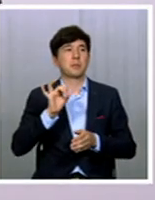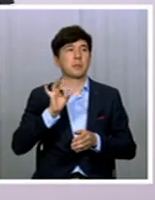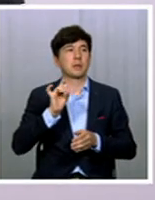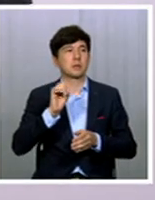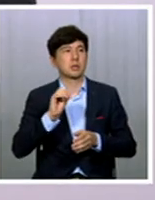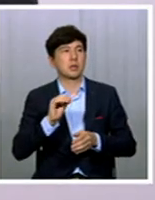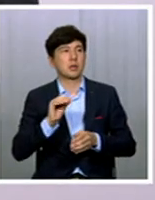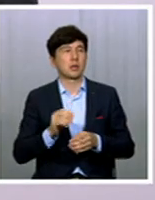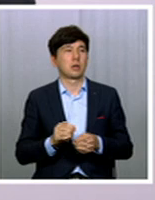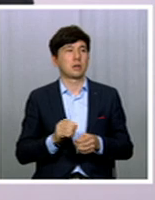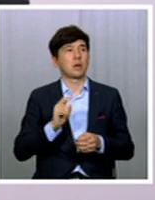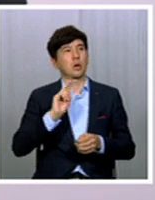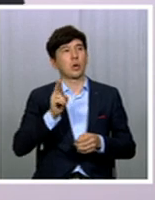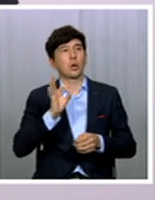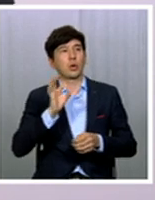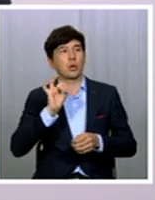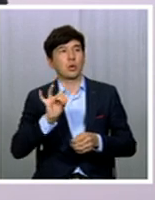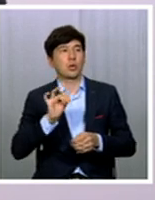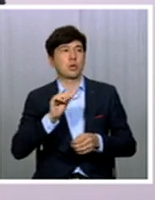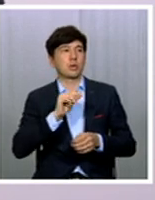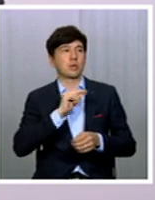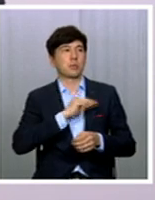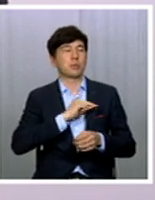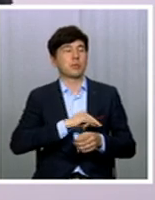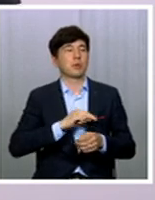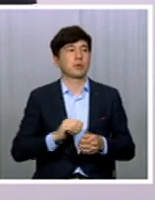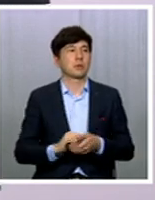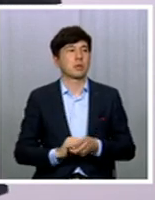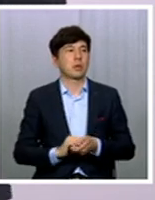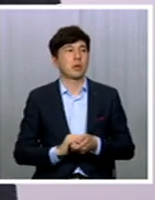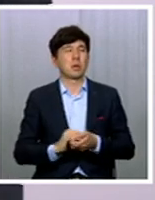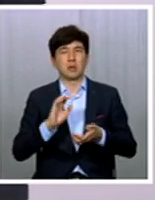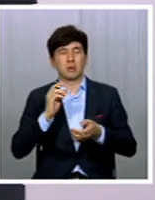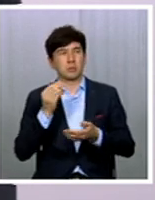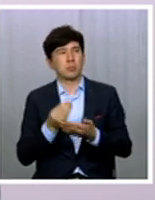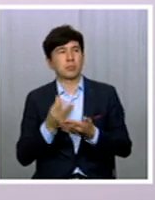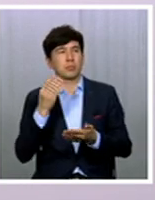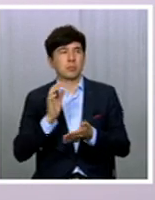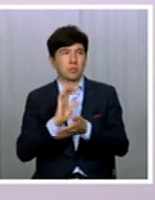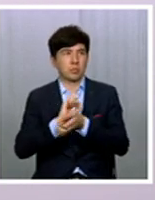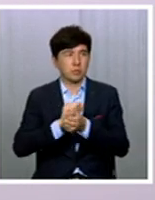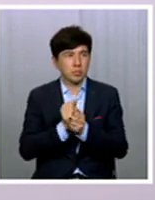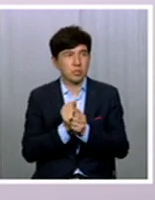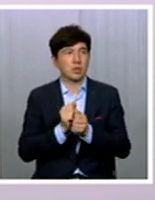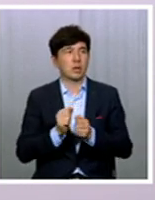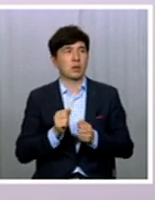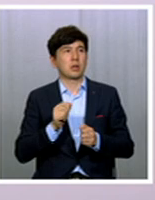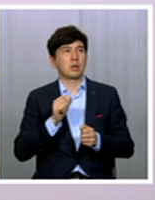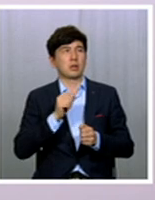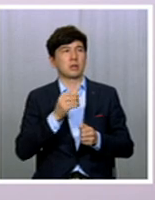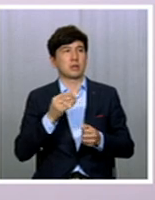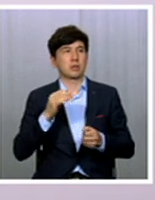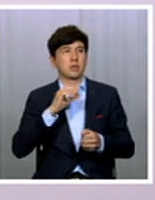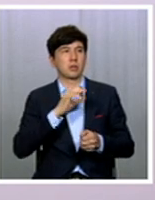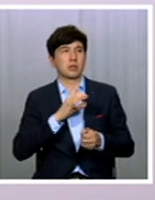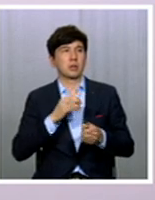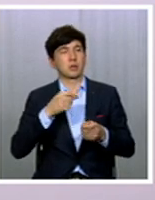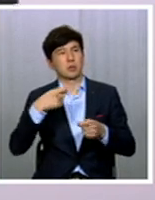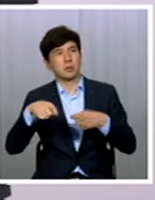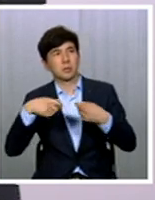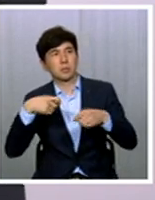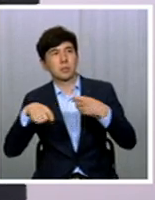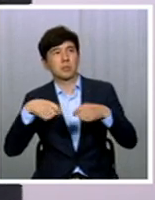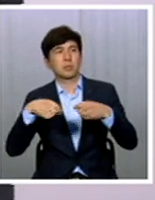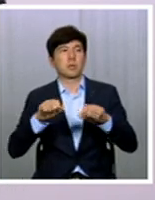биржасы. Қор биржасында көбінесе бағалы қағаздар айналымда жүреді, яғни бағалы қағаздар саудаланатын негізгі нарық